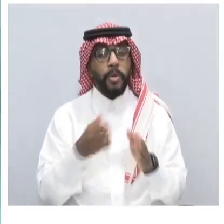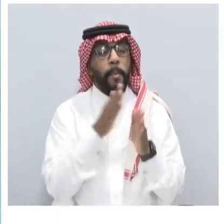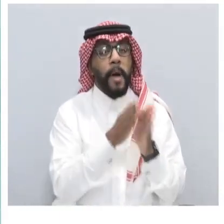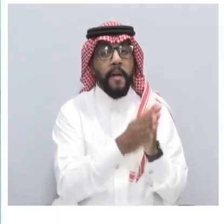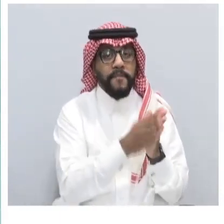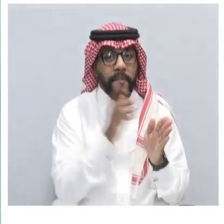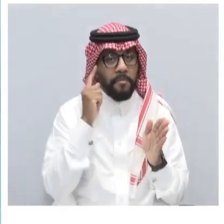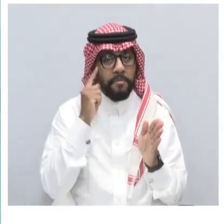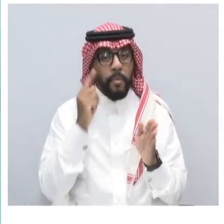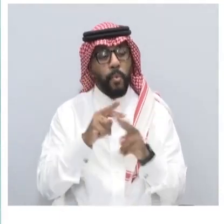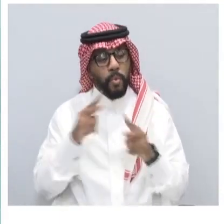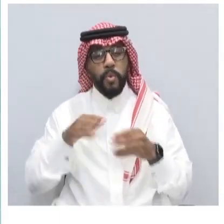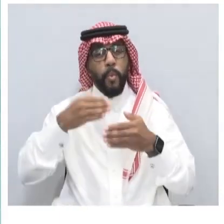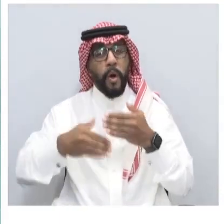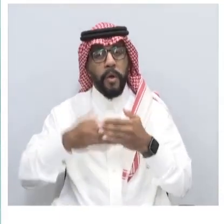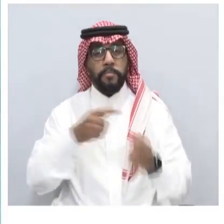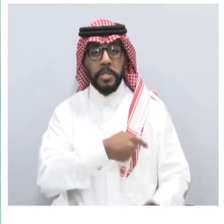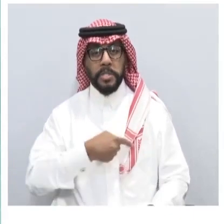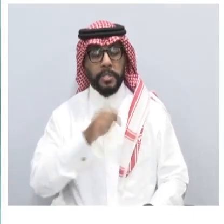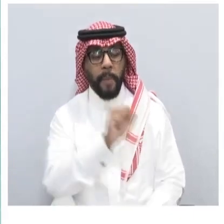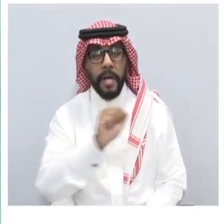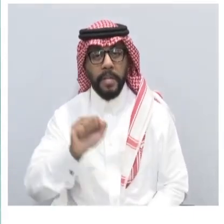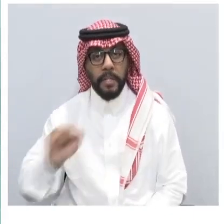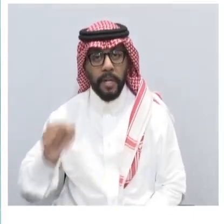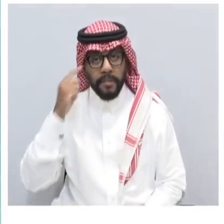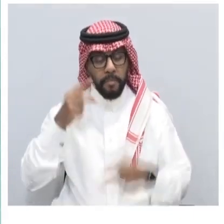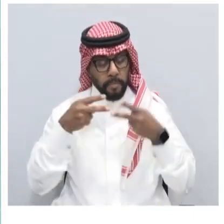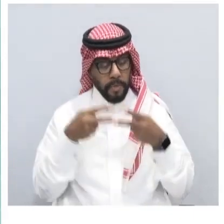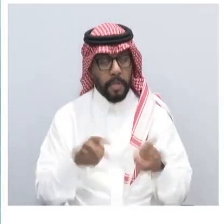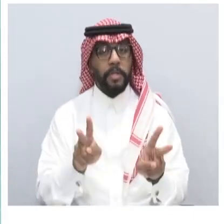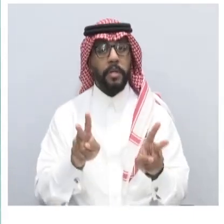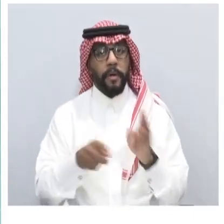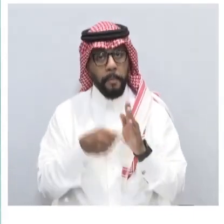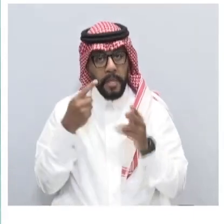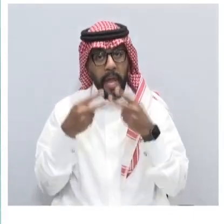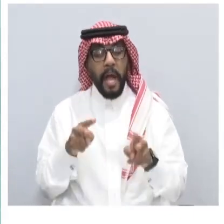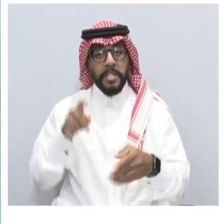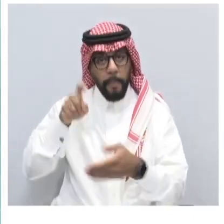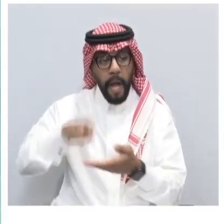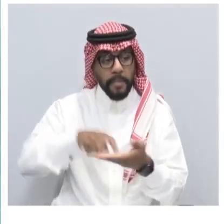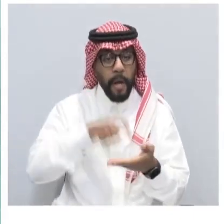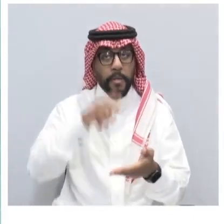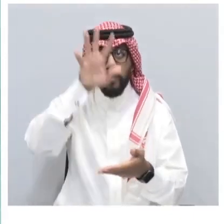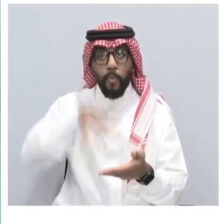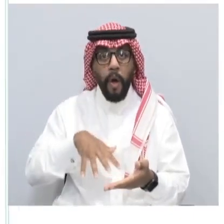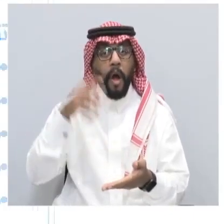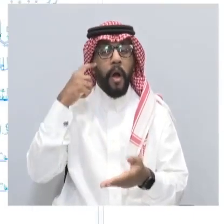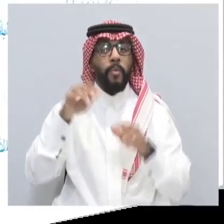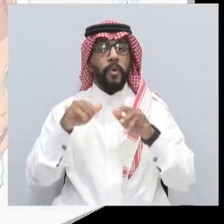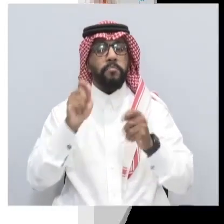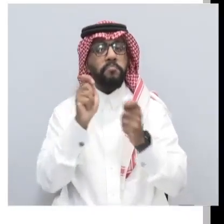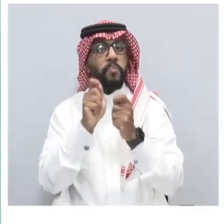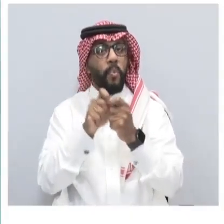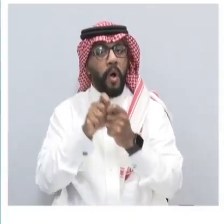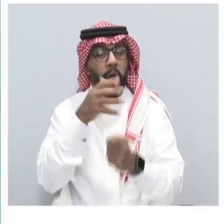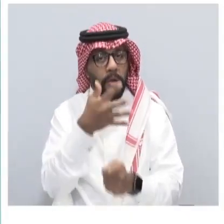والمجلدات واعدادات نظام التشغيل الاساسيه ثم تلميحات ونصائح